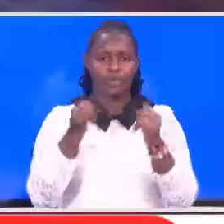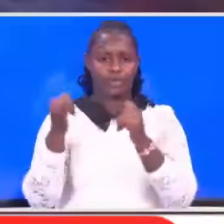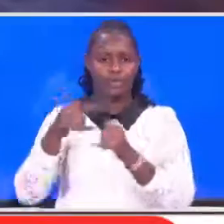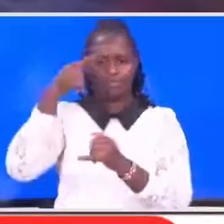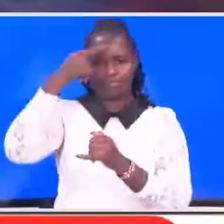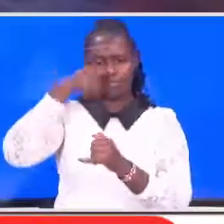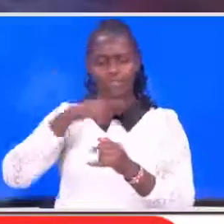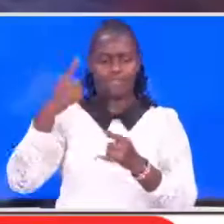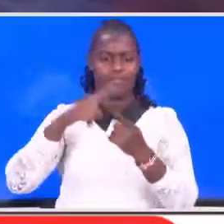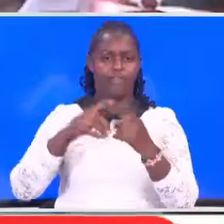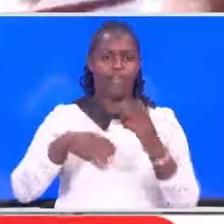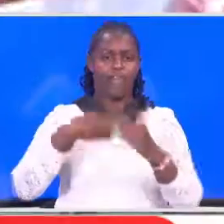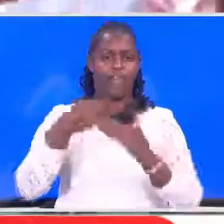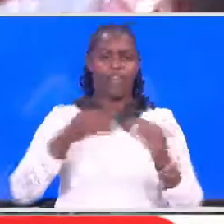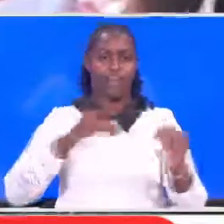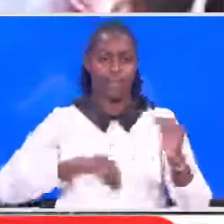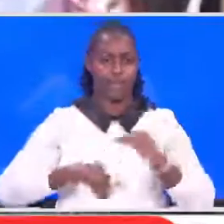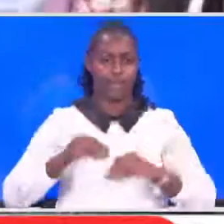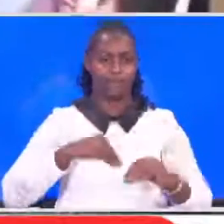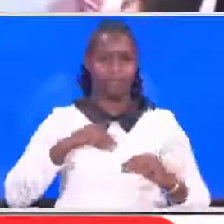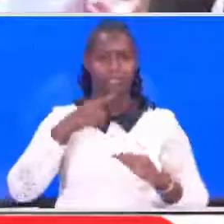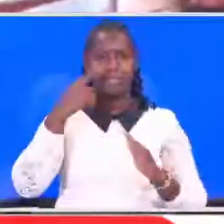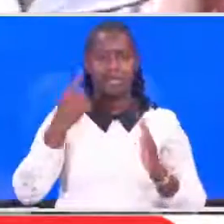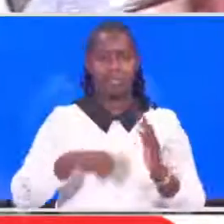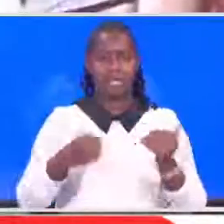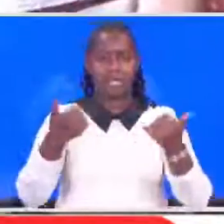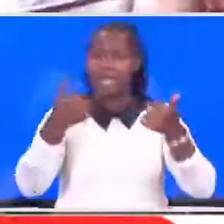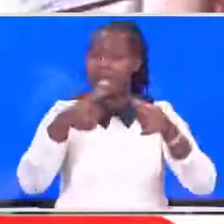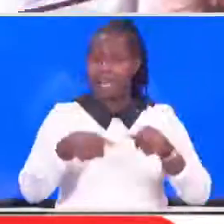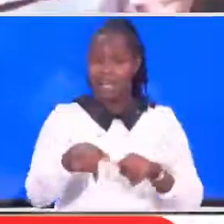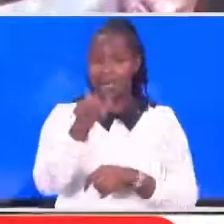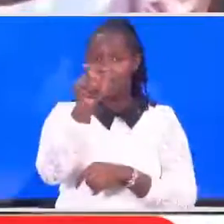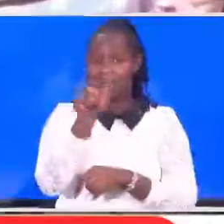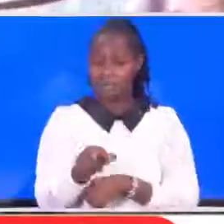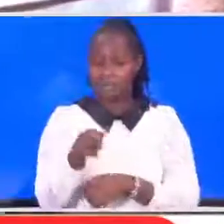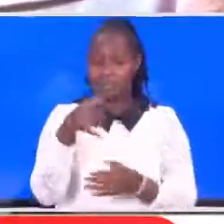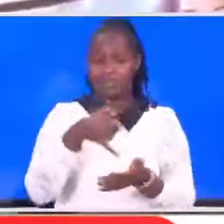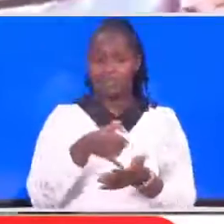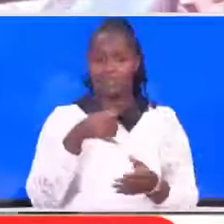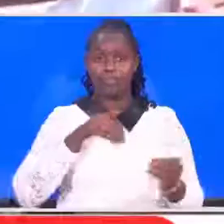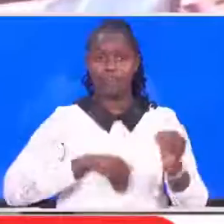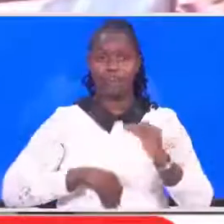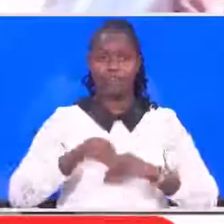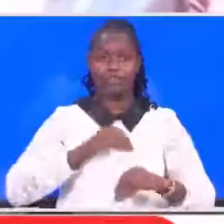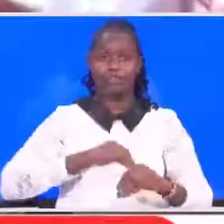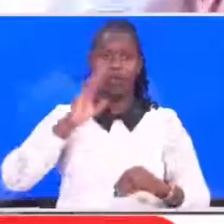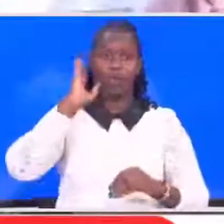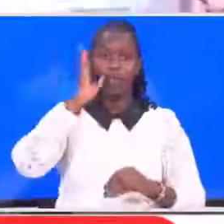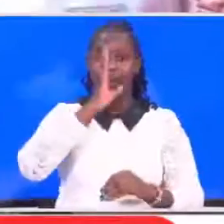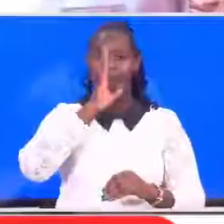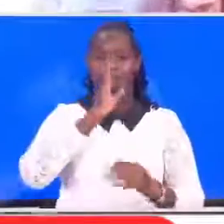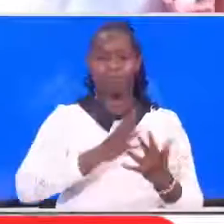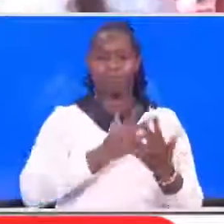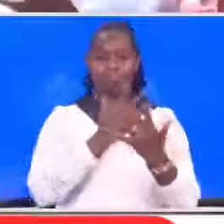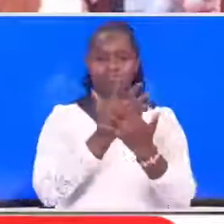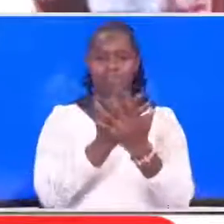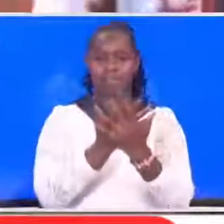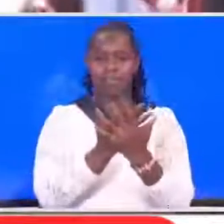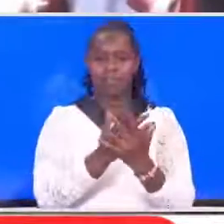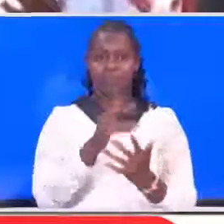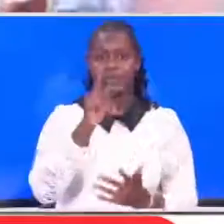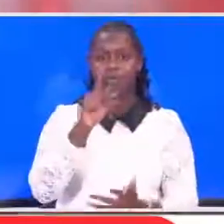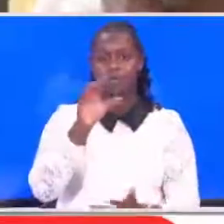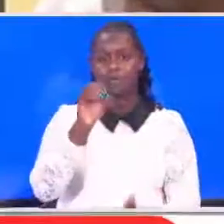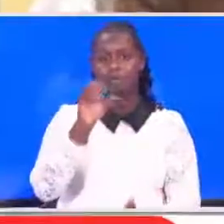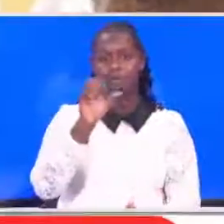hili, akiongeza kuwa afisa yeyote katika ufisadi hata sazwa na mkono mrefu wa sheria. Koskei